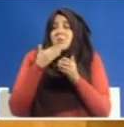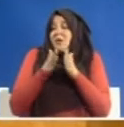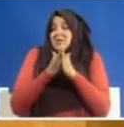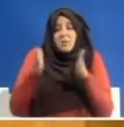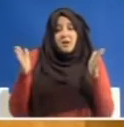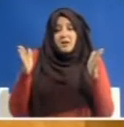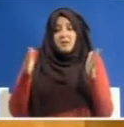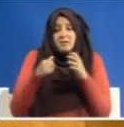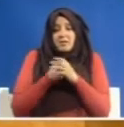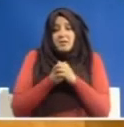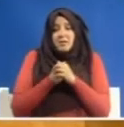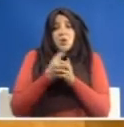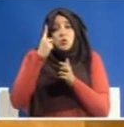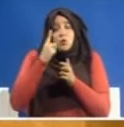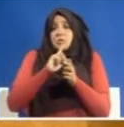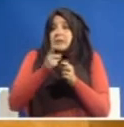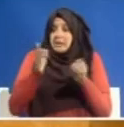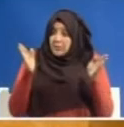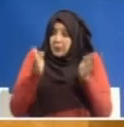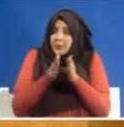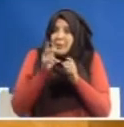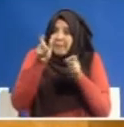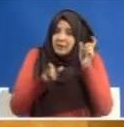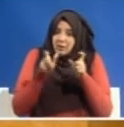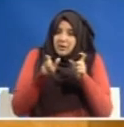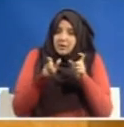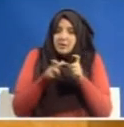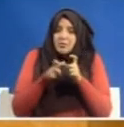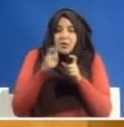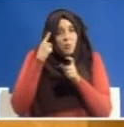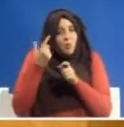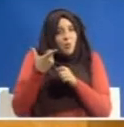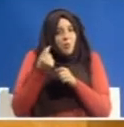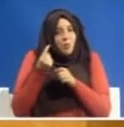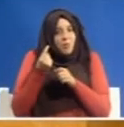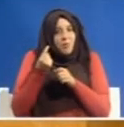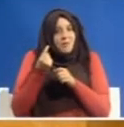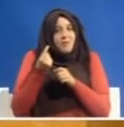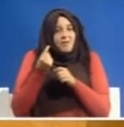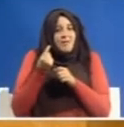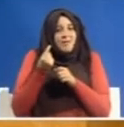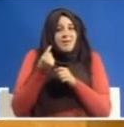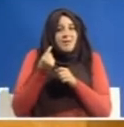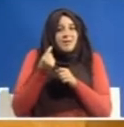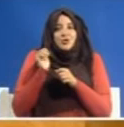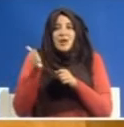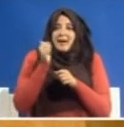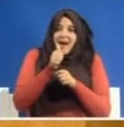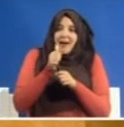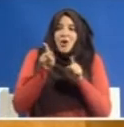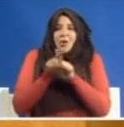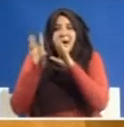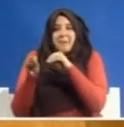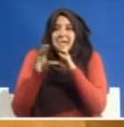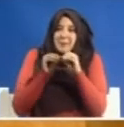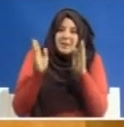كما قال امر بالجمع بالناس ان تعيش، قال سكن، يعني هم أن الزوجية سكن، فاني